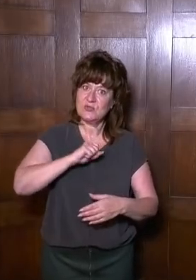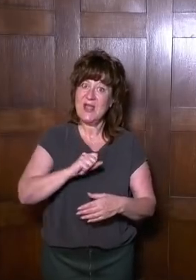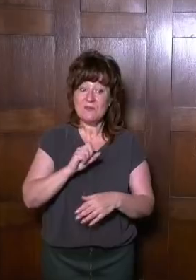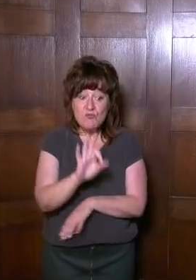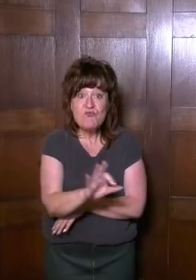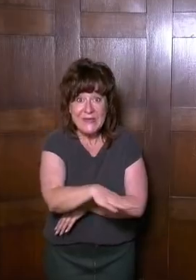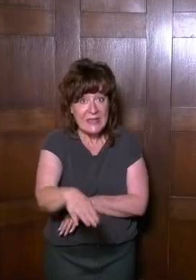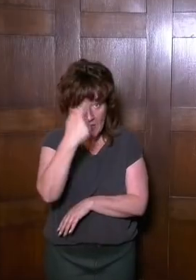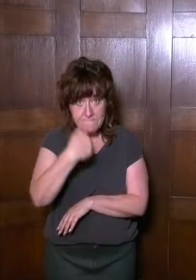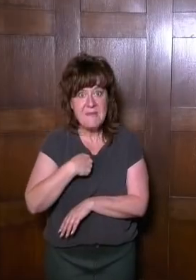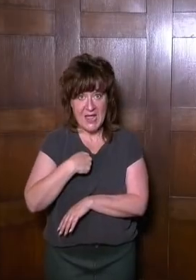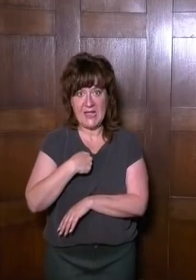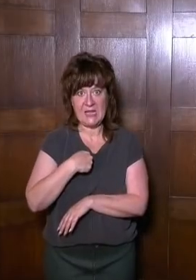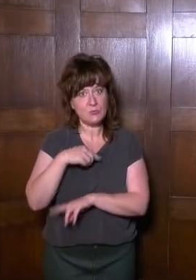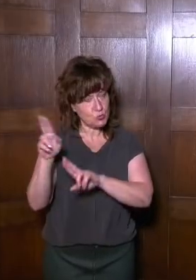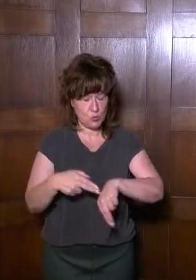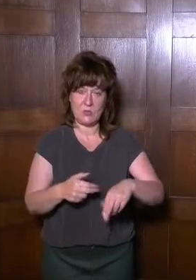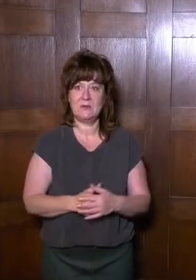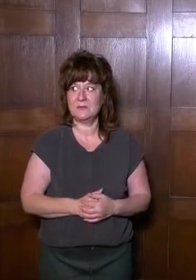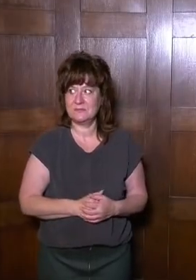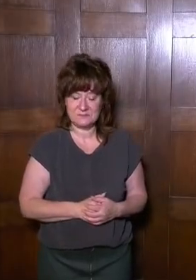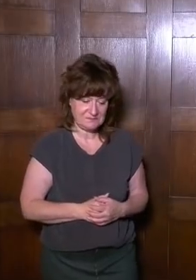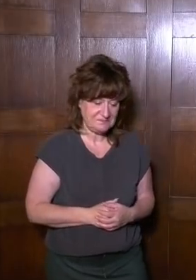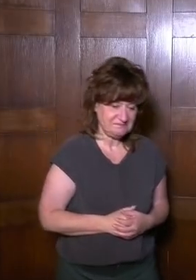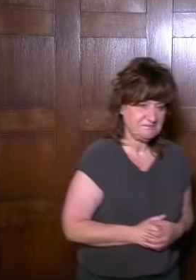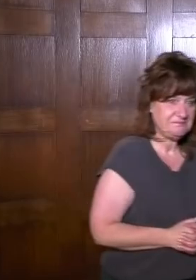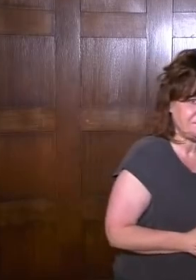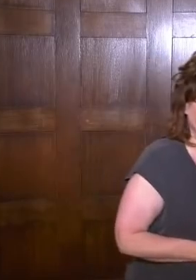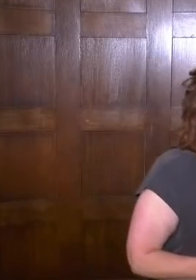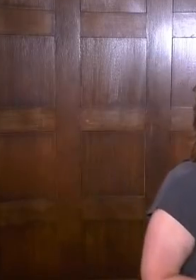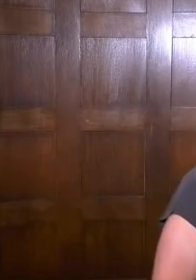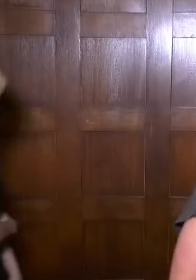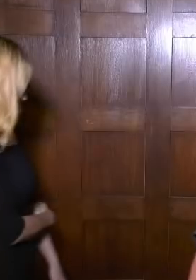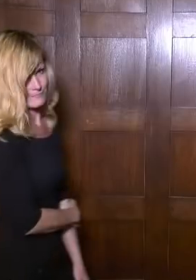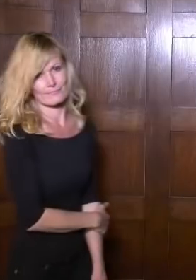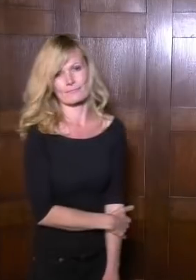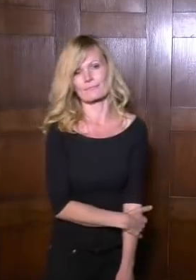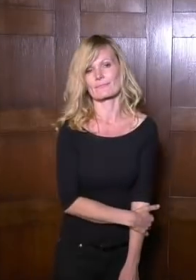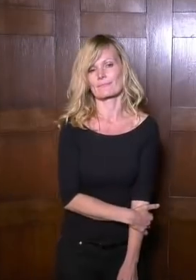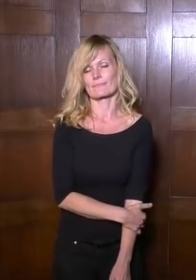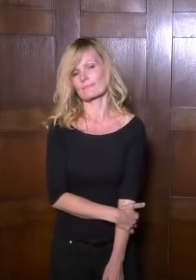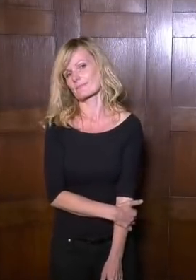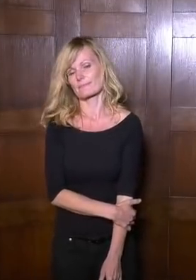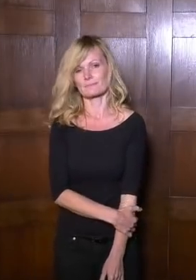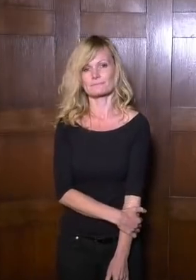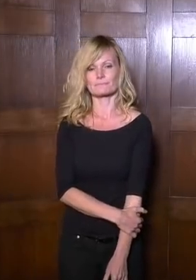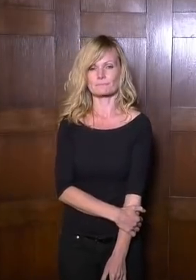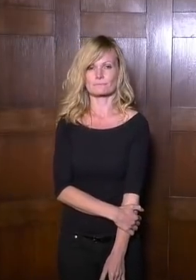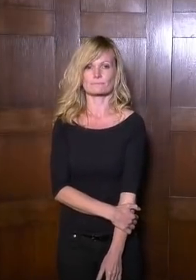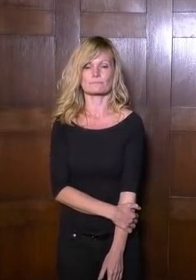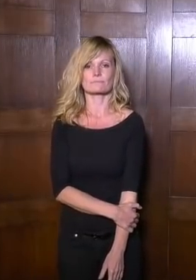Kinder, zurückzufahren. Vielen Dank. Jetzt Frau Hausting und dann Frau